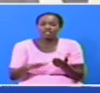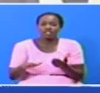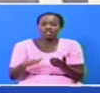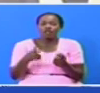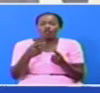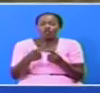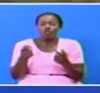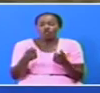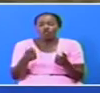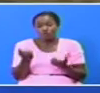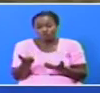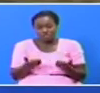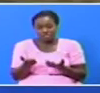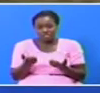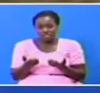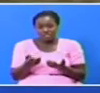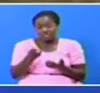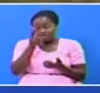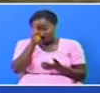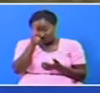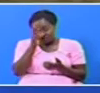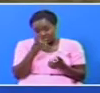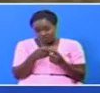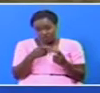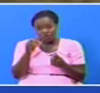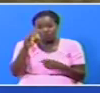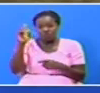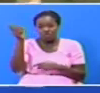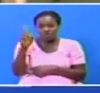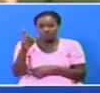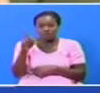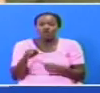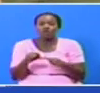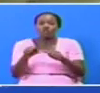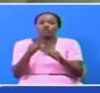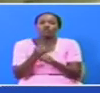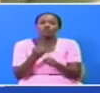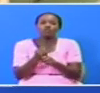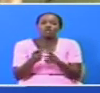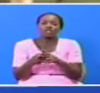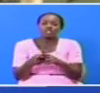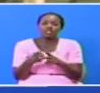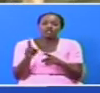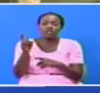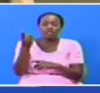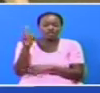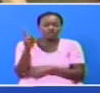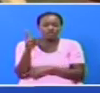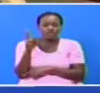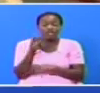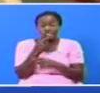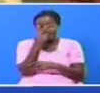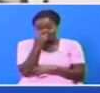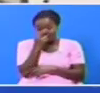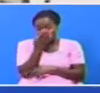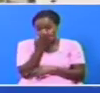from this place. Maafisa wa polisi kutoka Nairobi wanaendelea na operesheni hizo ambazo zilianza hapa jijini. Washukiwa hao